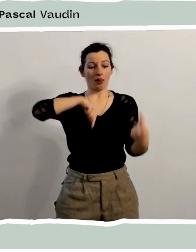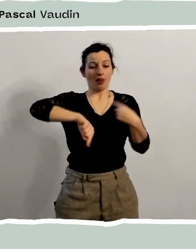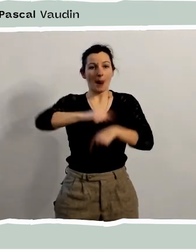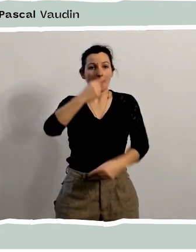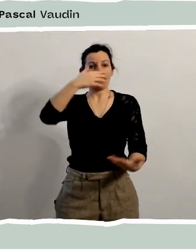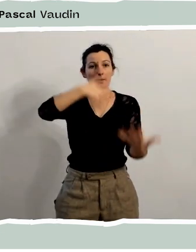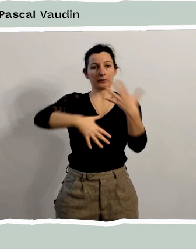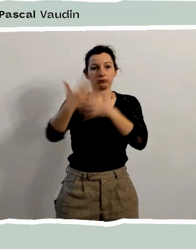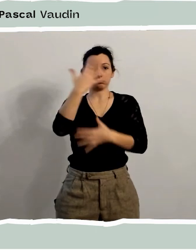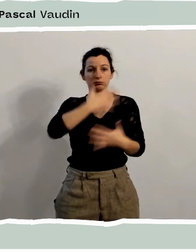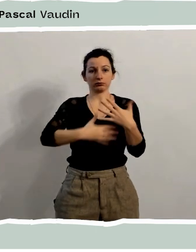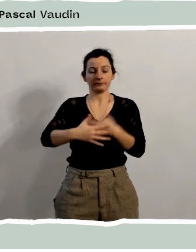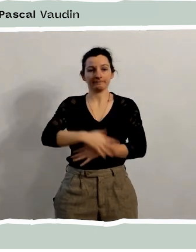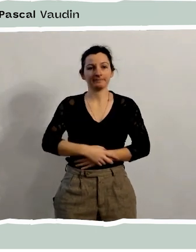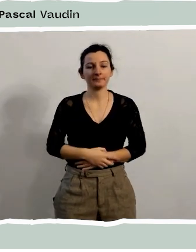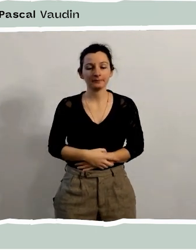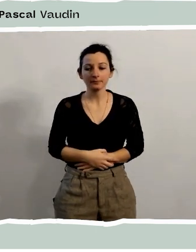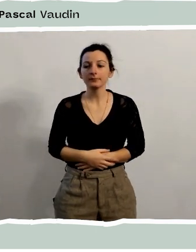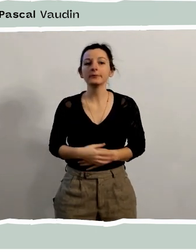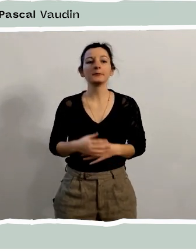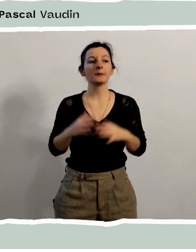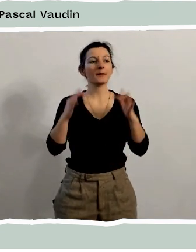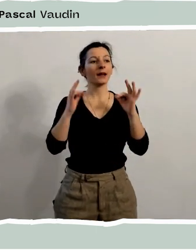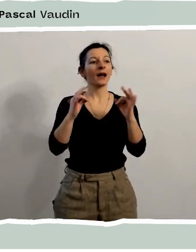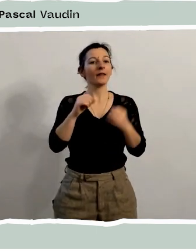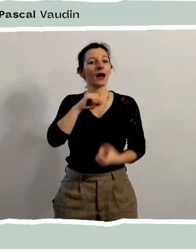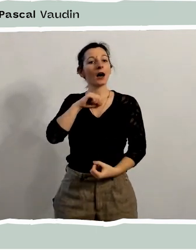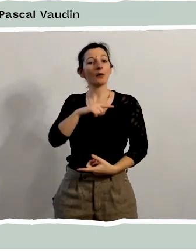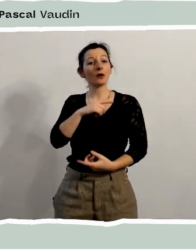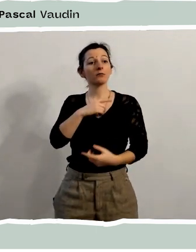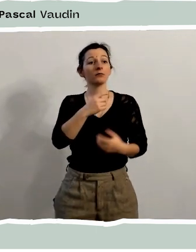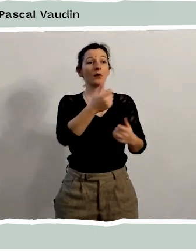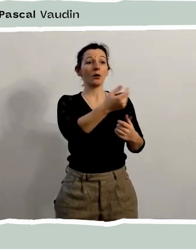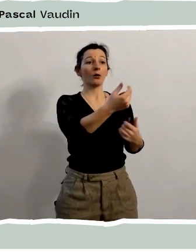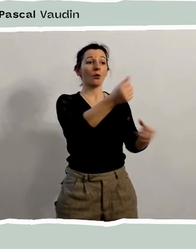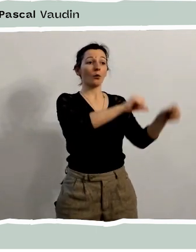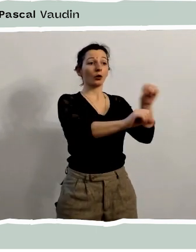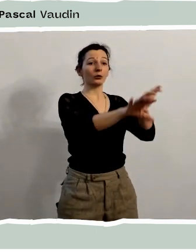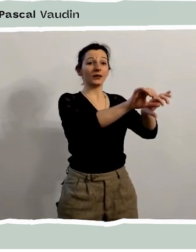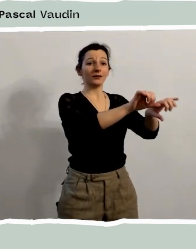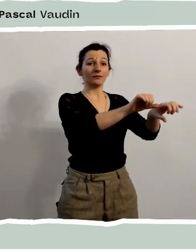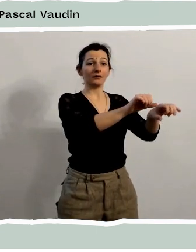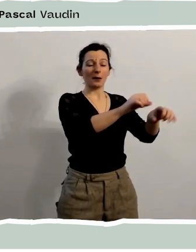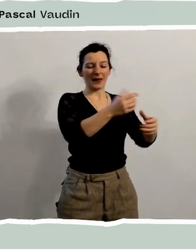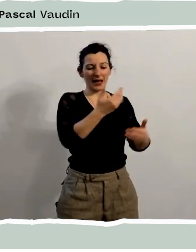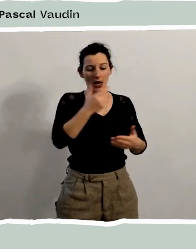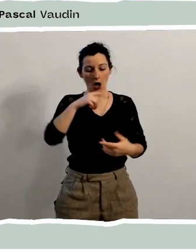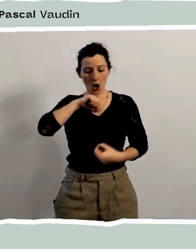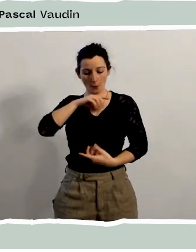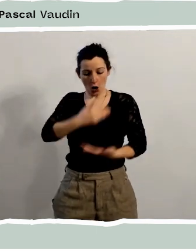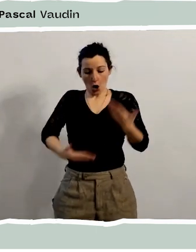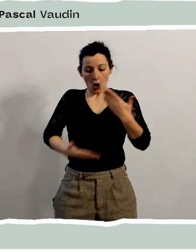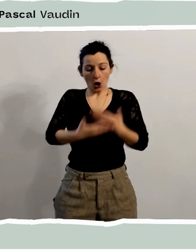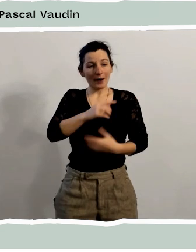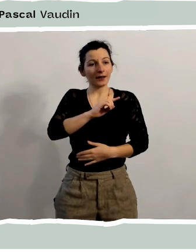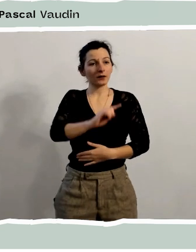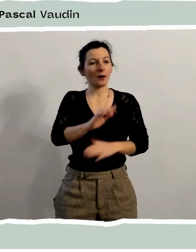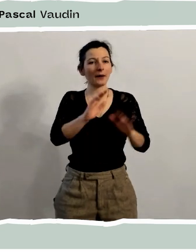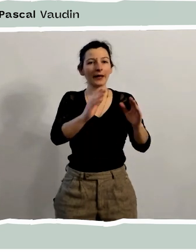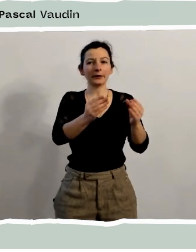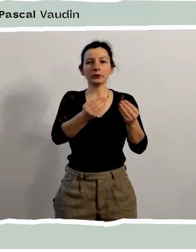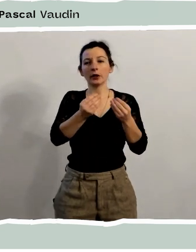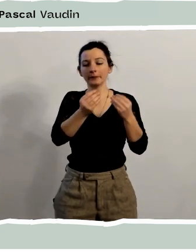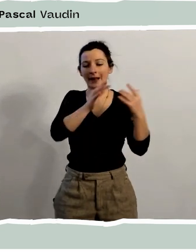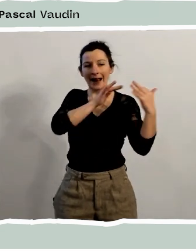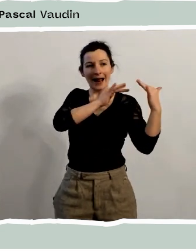L'effet perturbateur endocrinien peut aussi se manifester par un produit chimique qui ne va pas forcément remplacer nos hormones, mais qui va